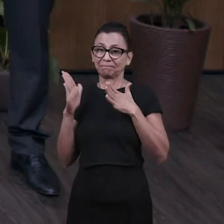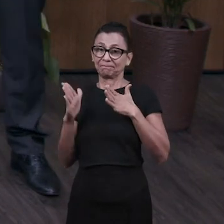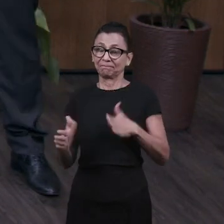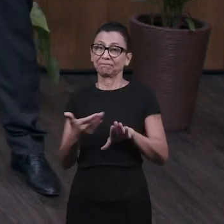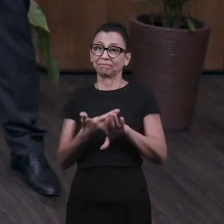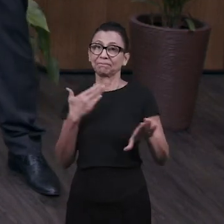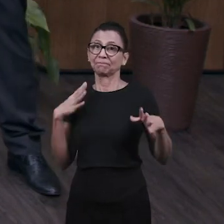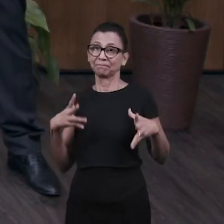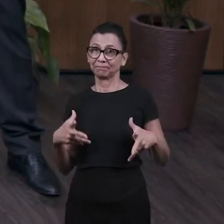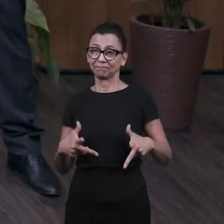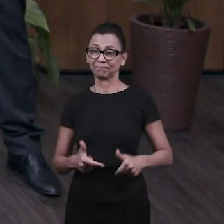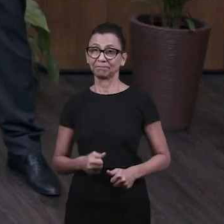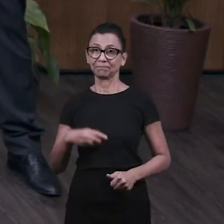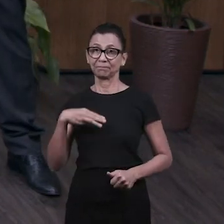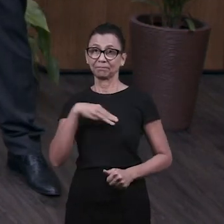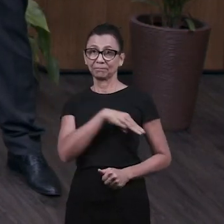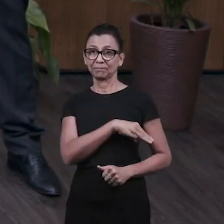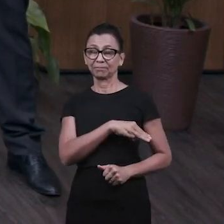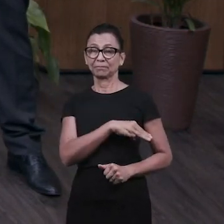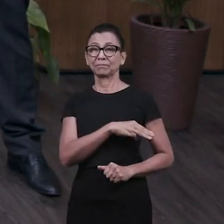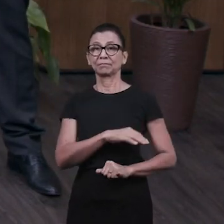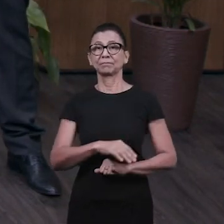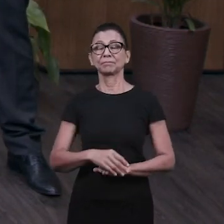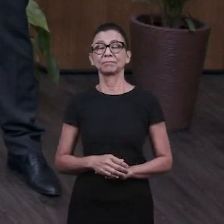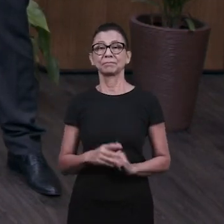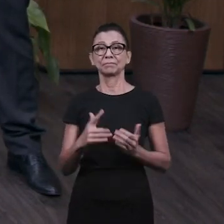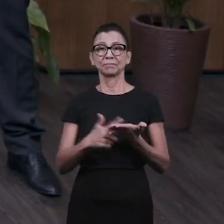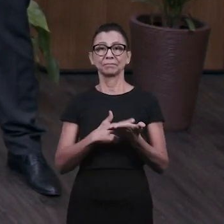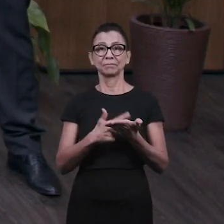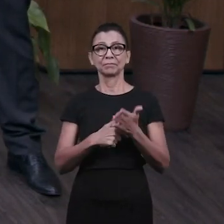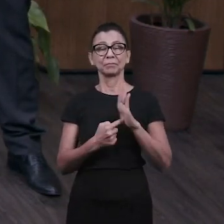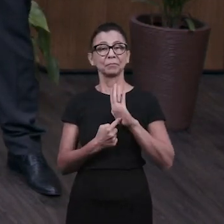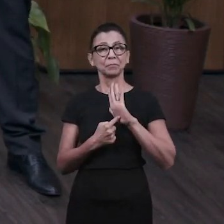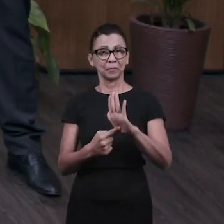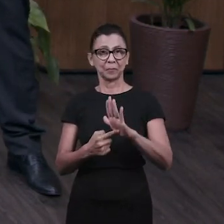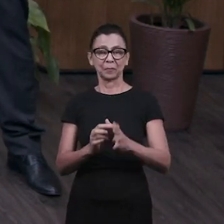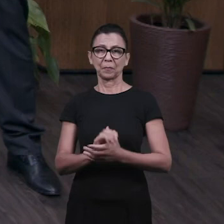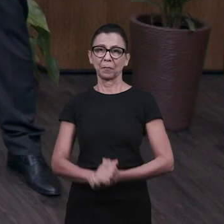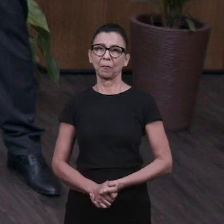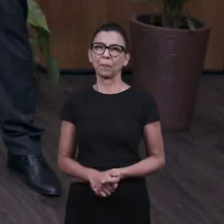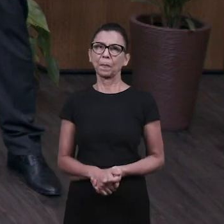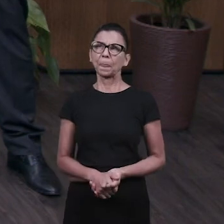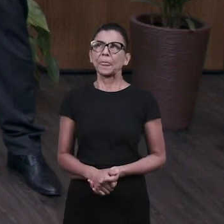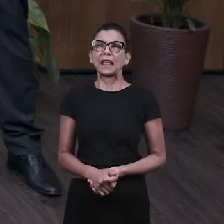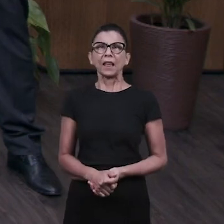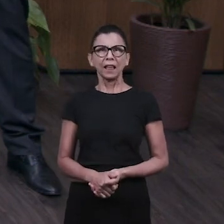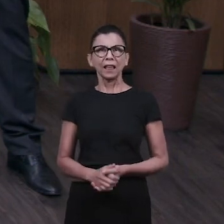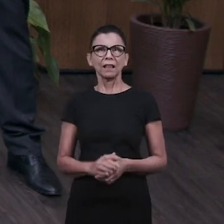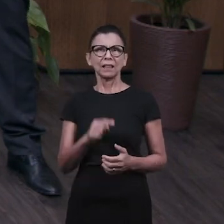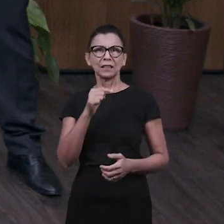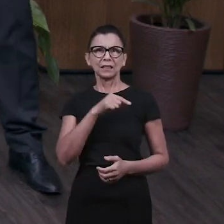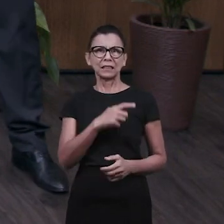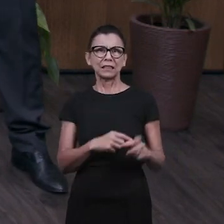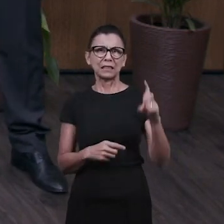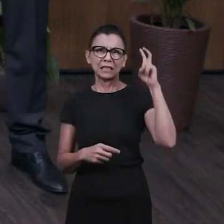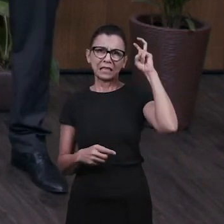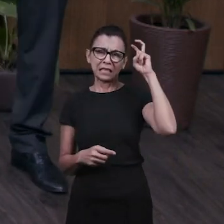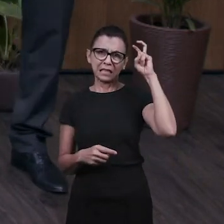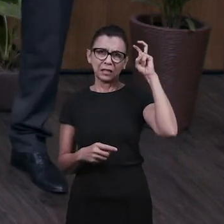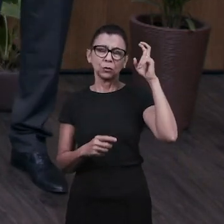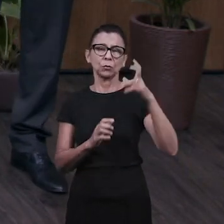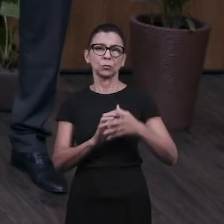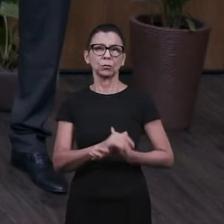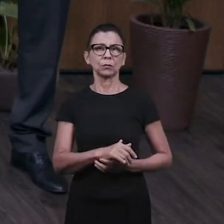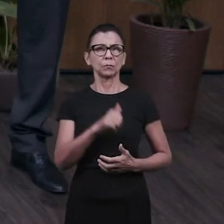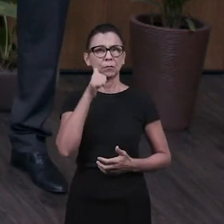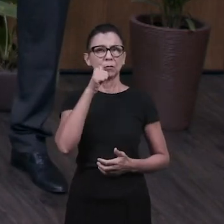En revenant à la parabole, concernant les 5 vierges folles, l'huile de réserve a manqué, ce qui